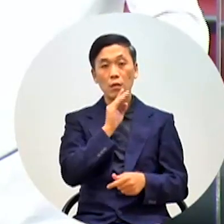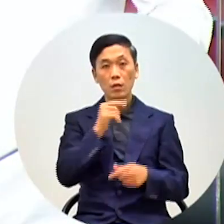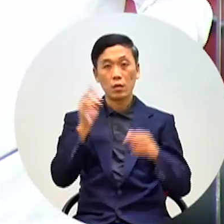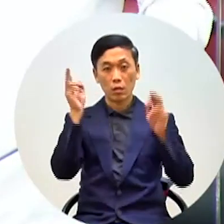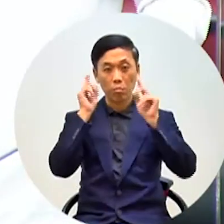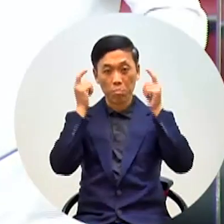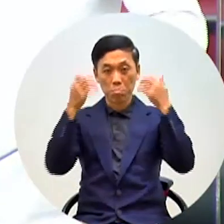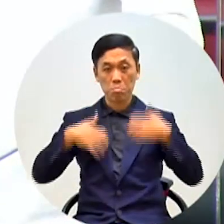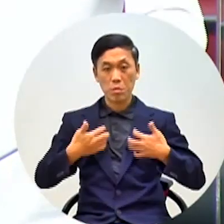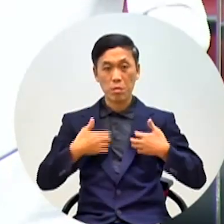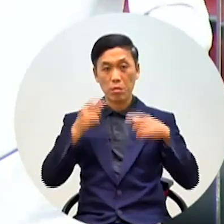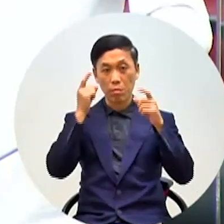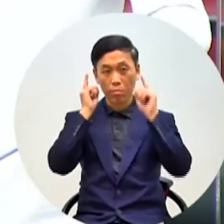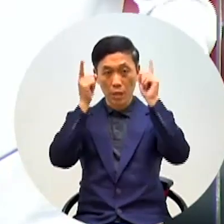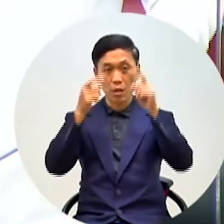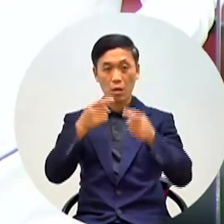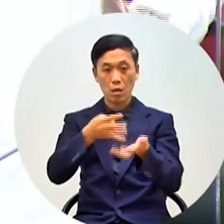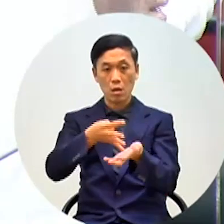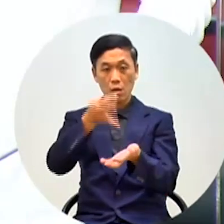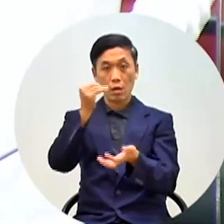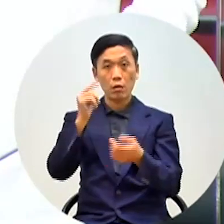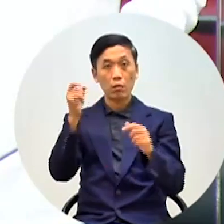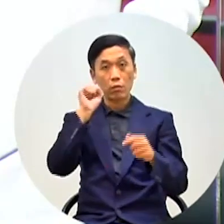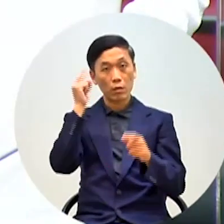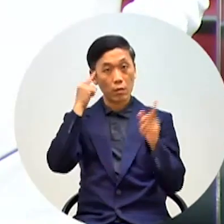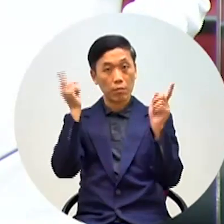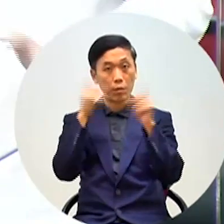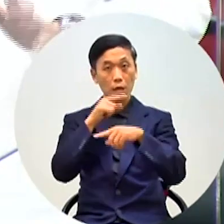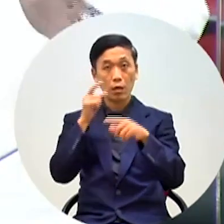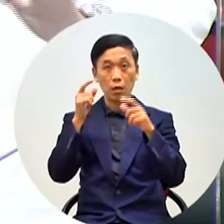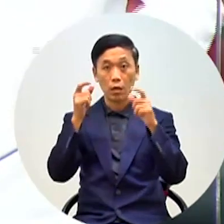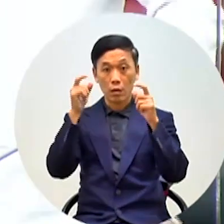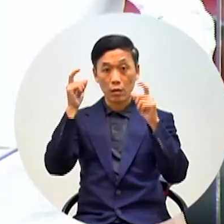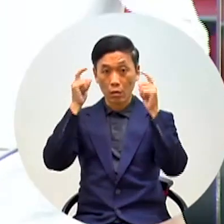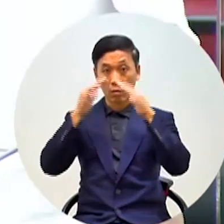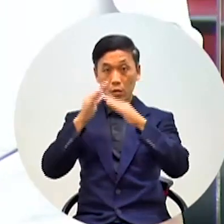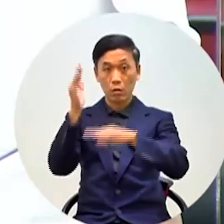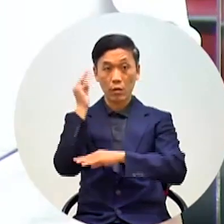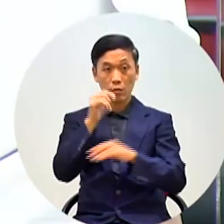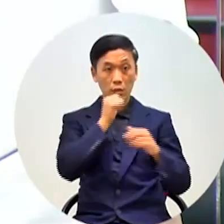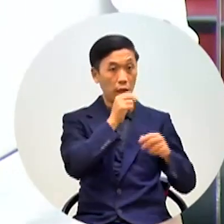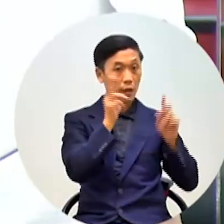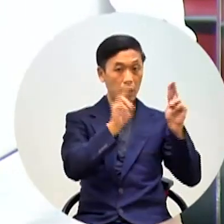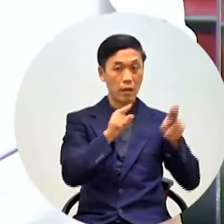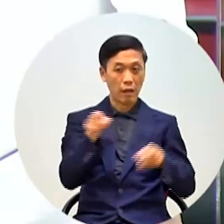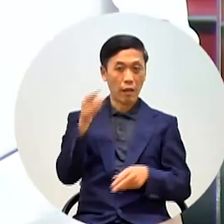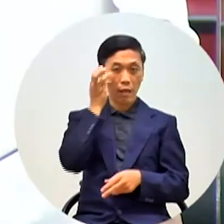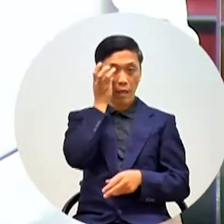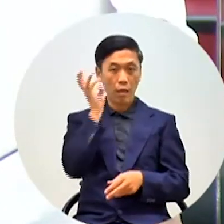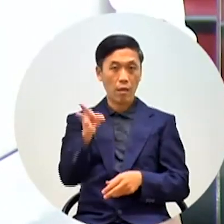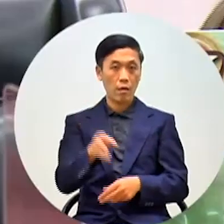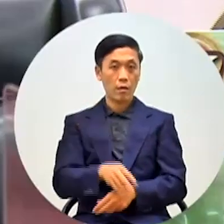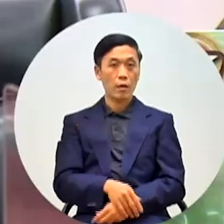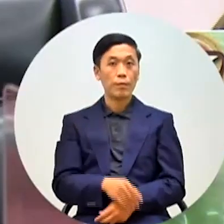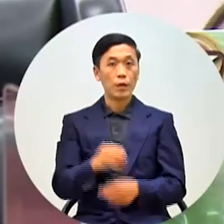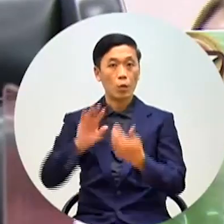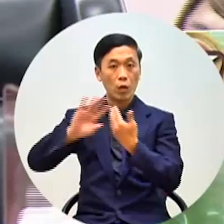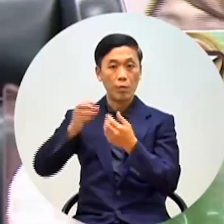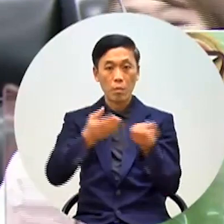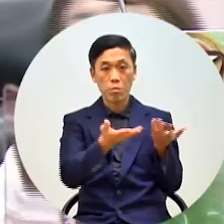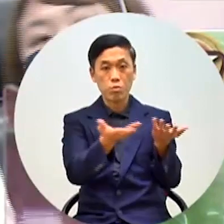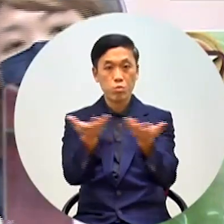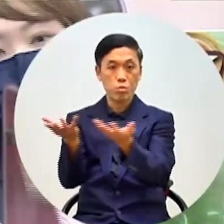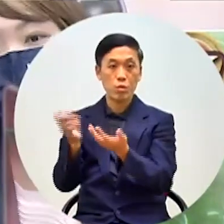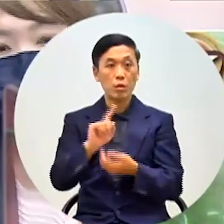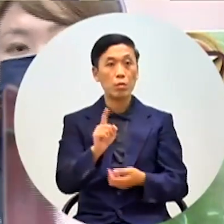道，代表你高雄市长伫这台电的眼中啊，吼，你是无作用的啦。所以外口拢有一个传言，